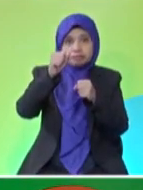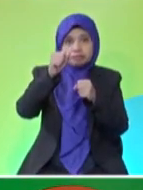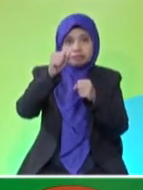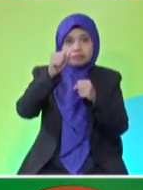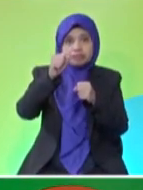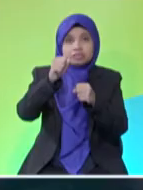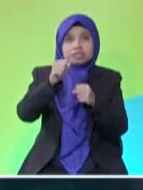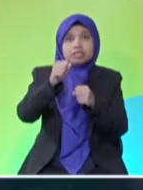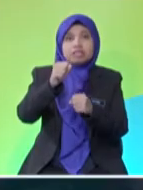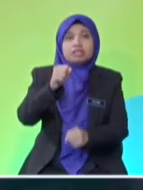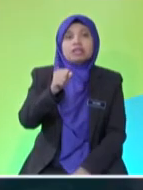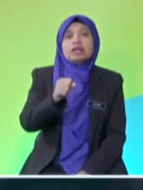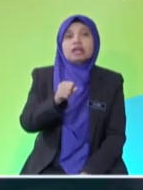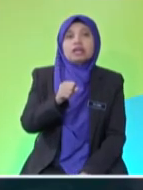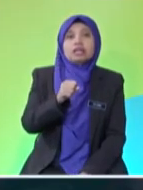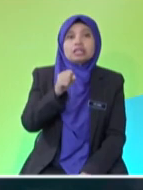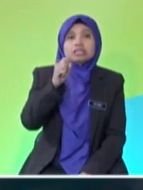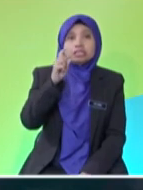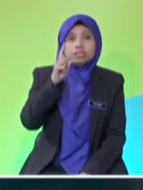dari sekarang